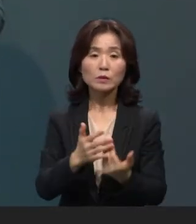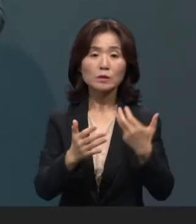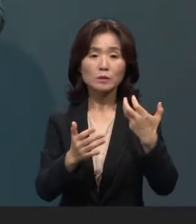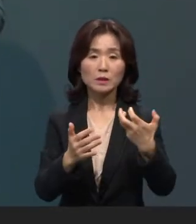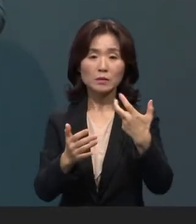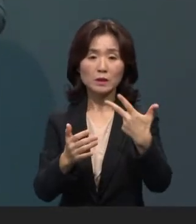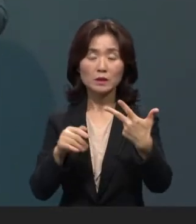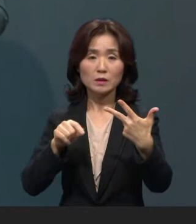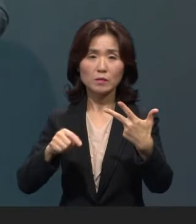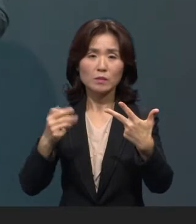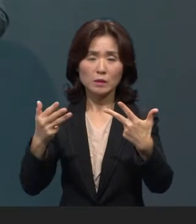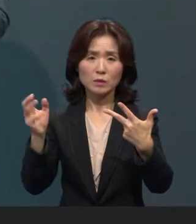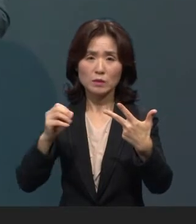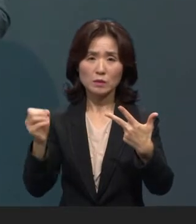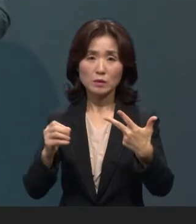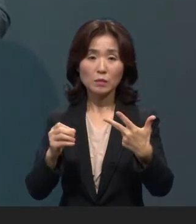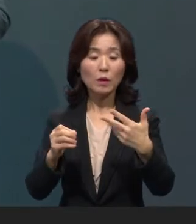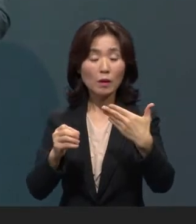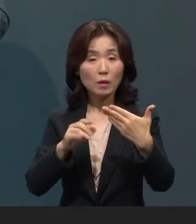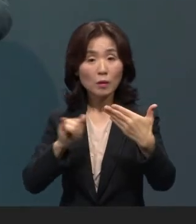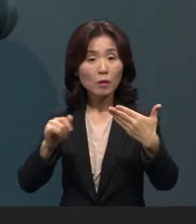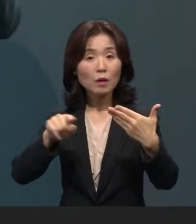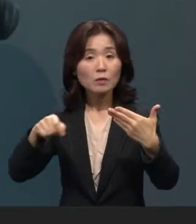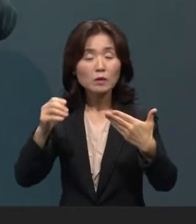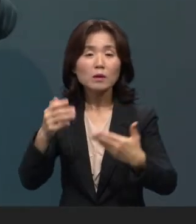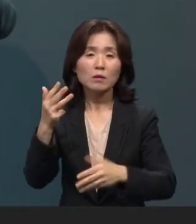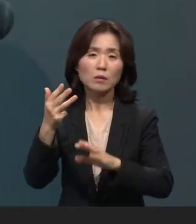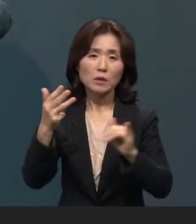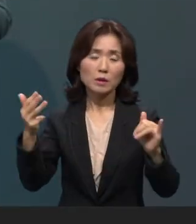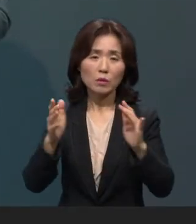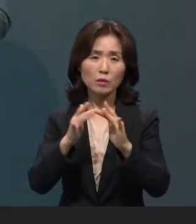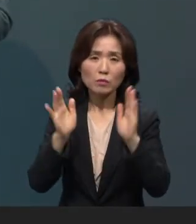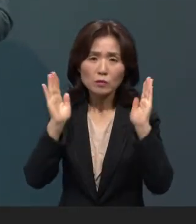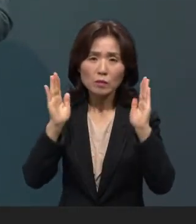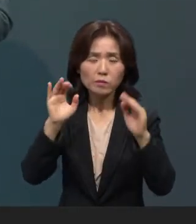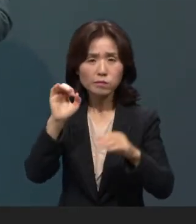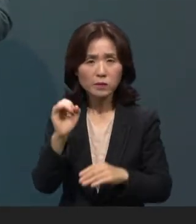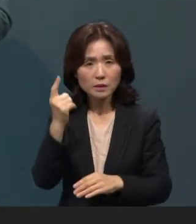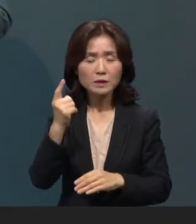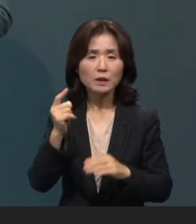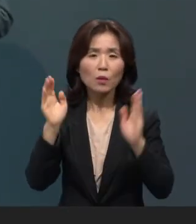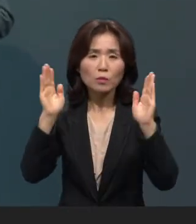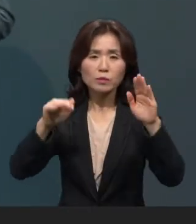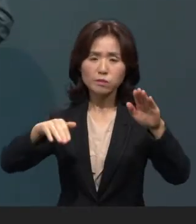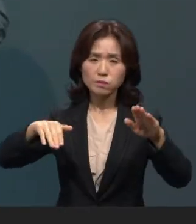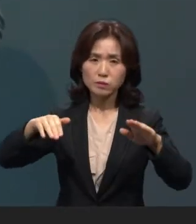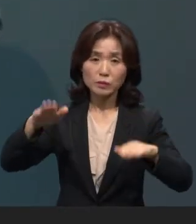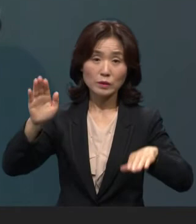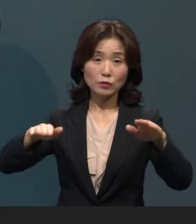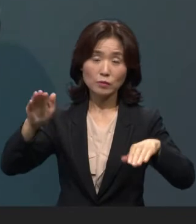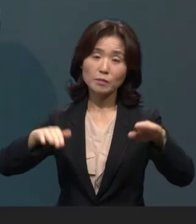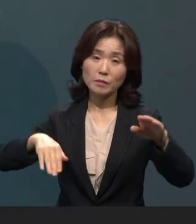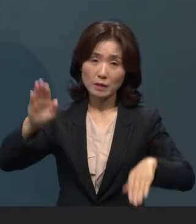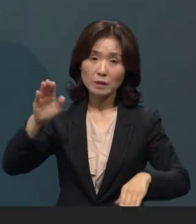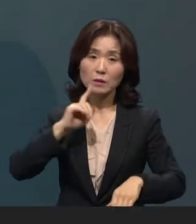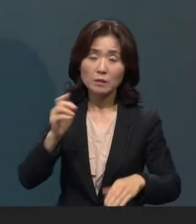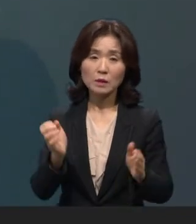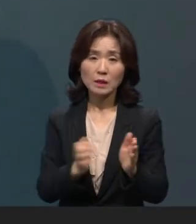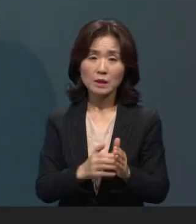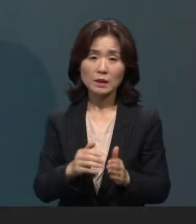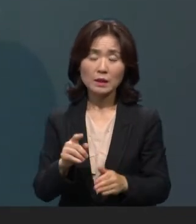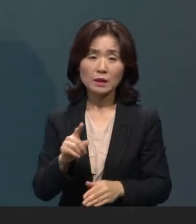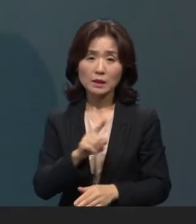8명이 원격 수업 때문에 격차가 더 벌어졌다 고 느꼈습니다 가장 손해를 본 성적 되는